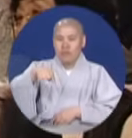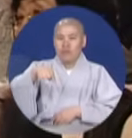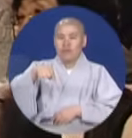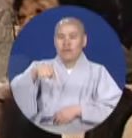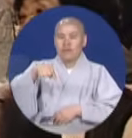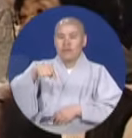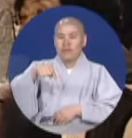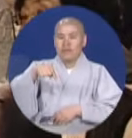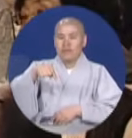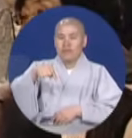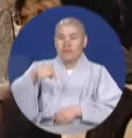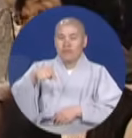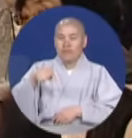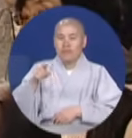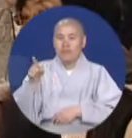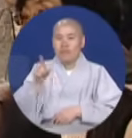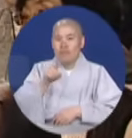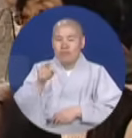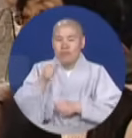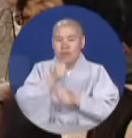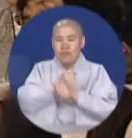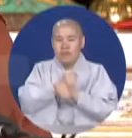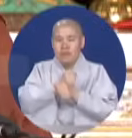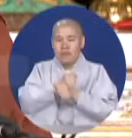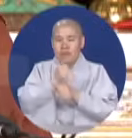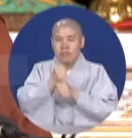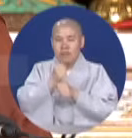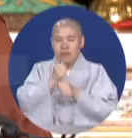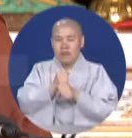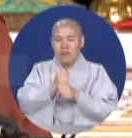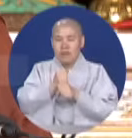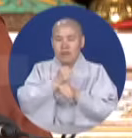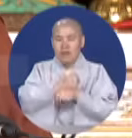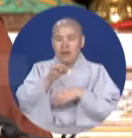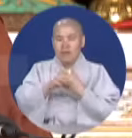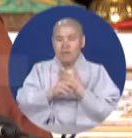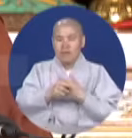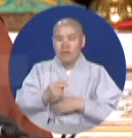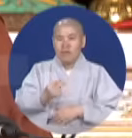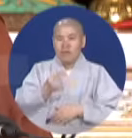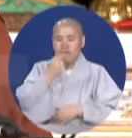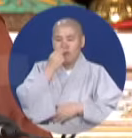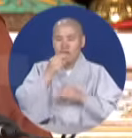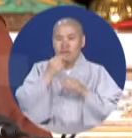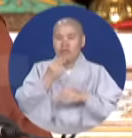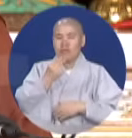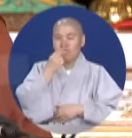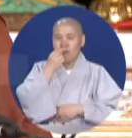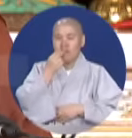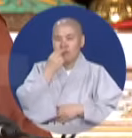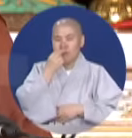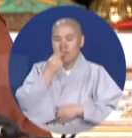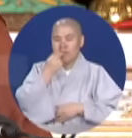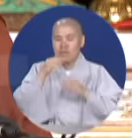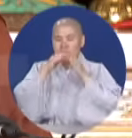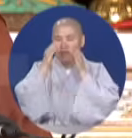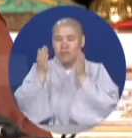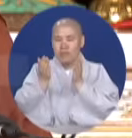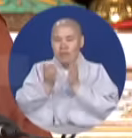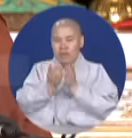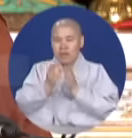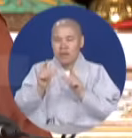전단목 그걸 가지고 뭘 만들었는가? 중생상도 만들고 급여열애 보살령